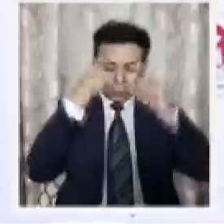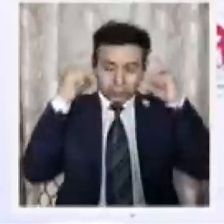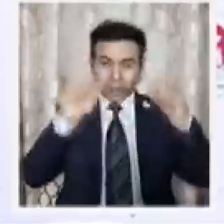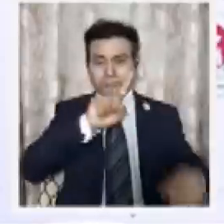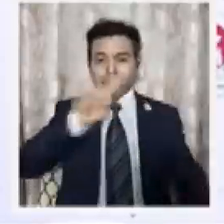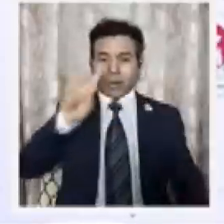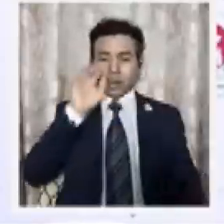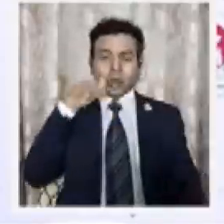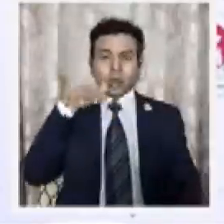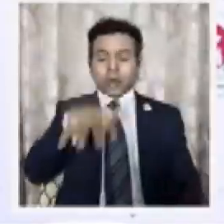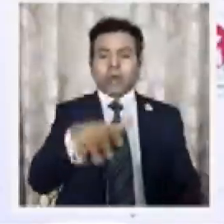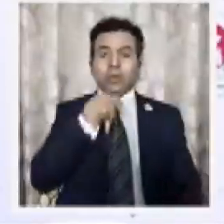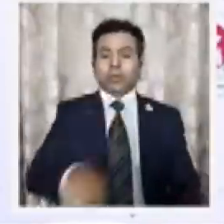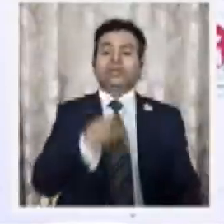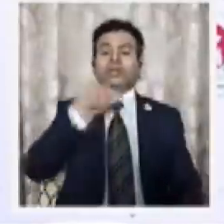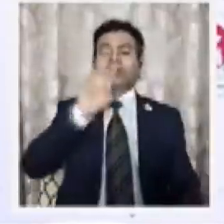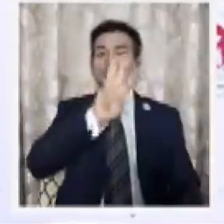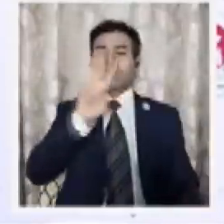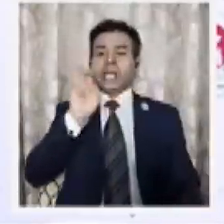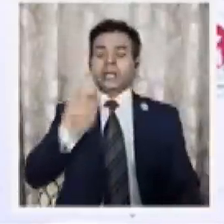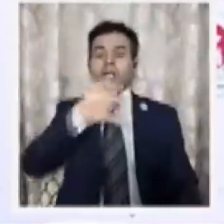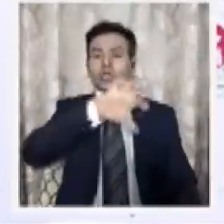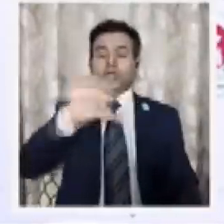11,68,767টি, ফেস শিল্ড এবং গগলস